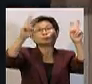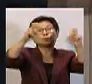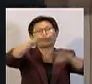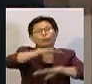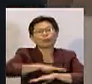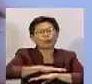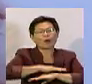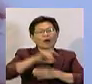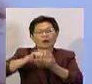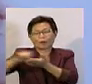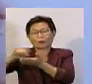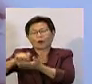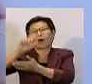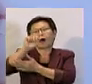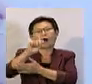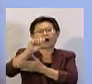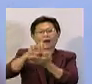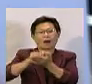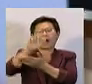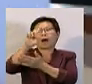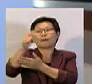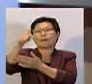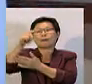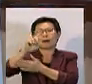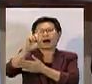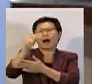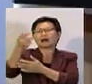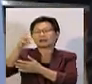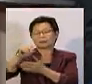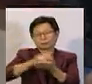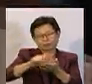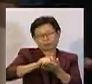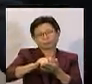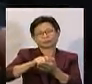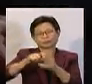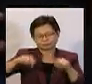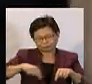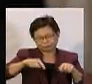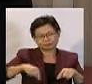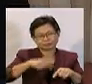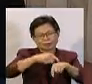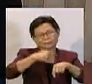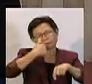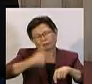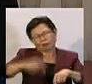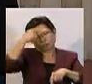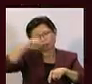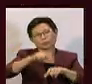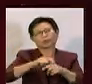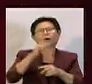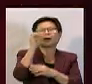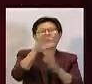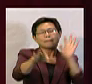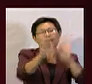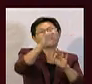Ali serta sentuhan muzik gubahan komposer Omar K yang juga penerbit rakaman. Mengambil masa yang lama untuk memilih lagu yang